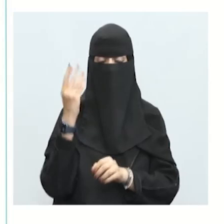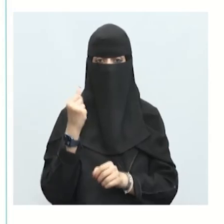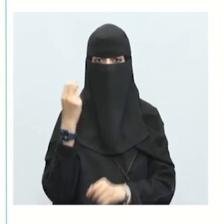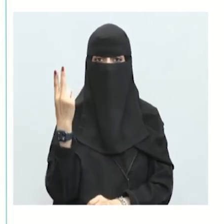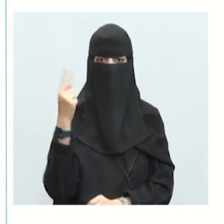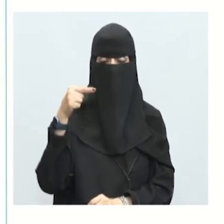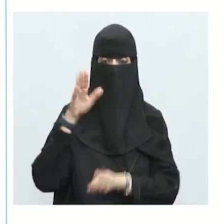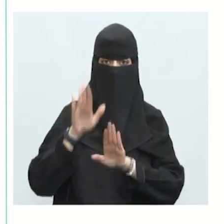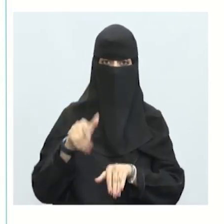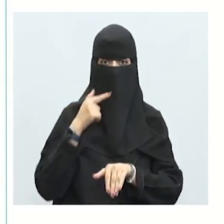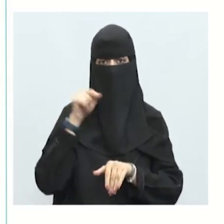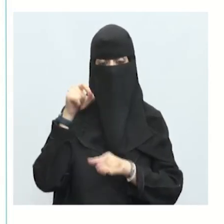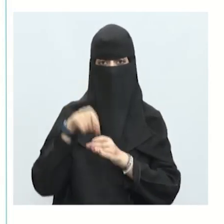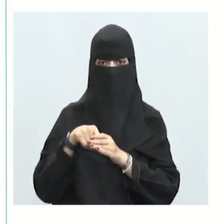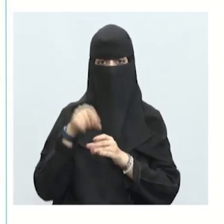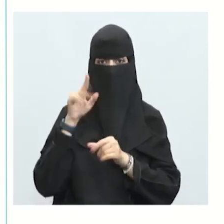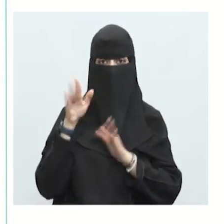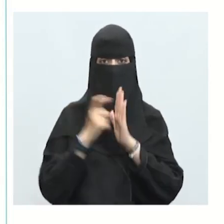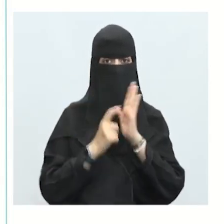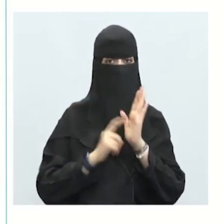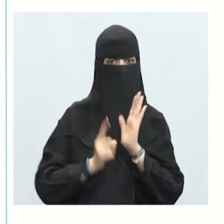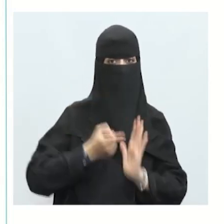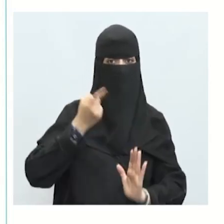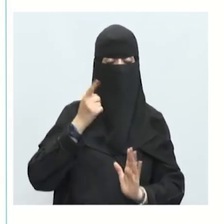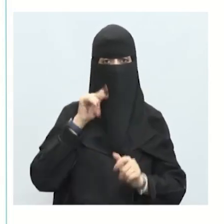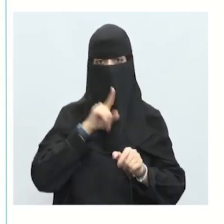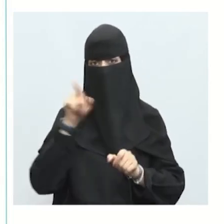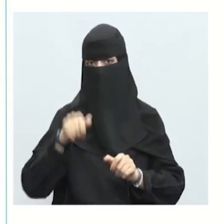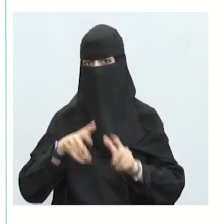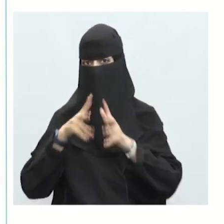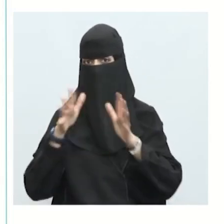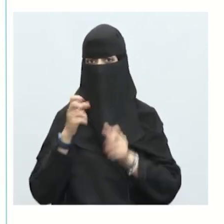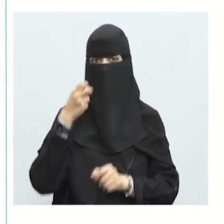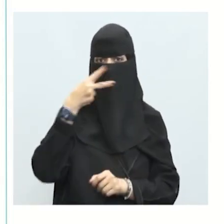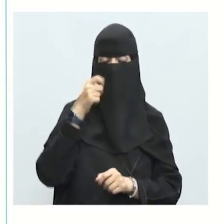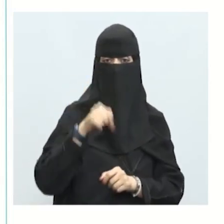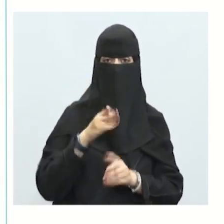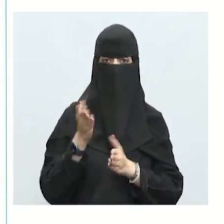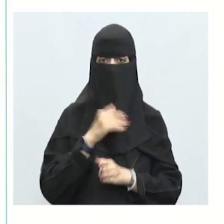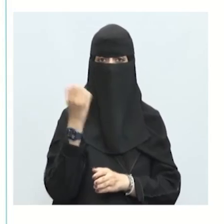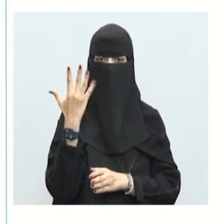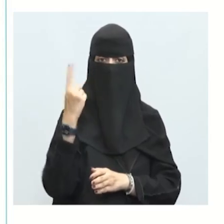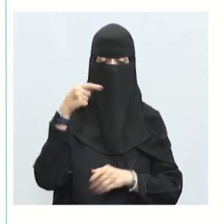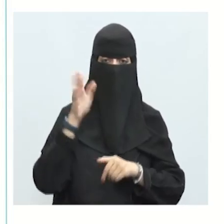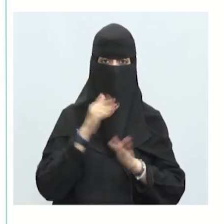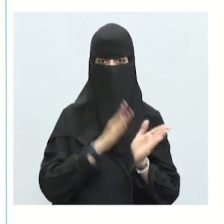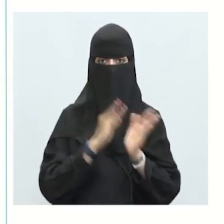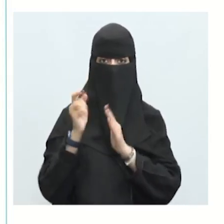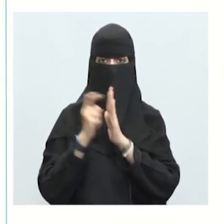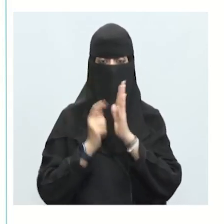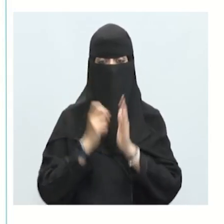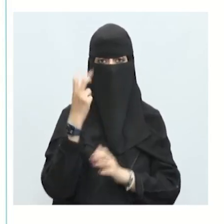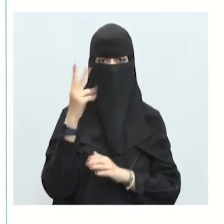12 في الشرط الاول هل هو اكبر من 15 لم يتحقق ننتقل الى الشرط